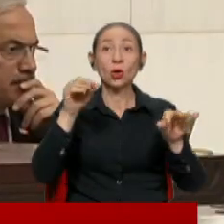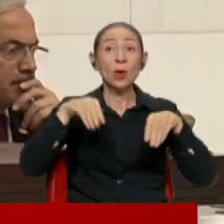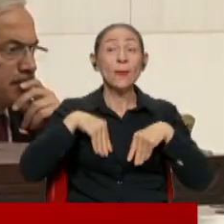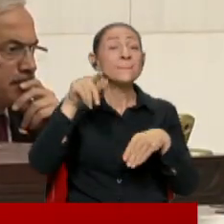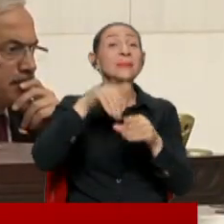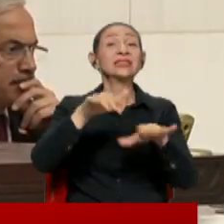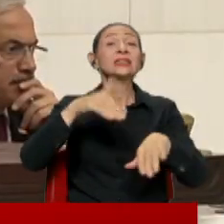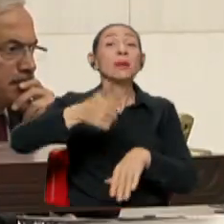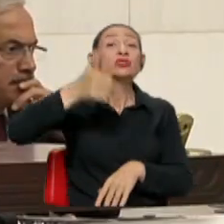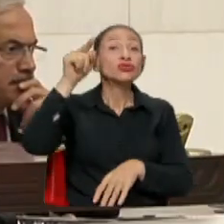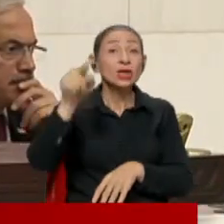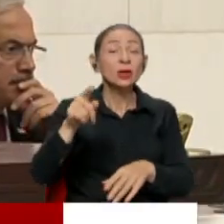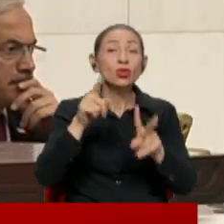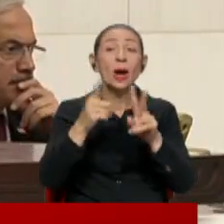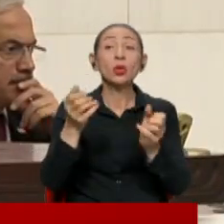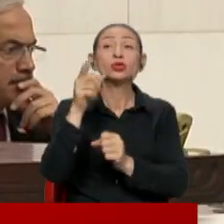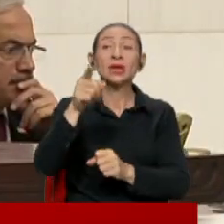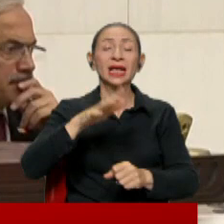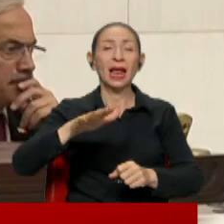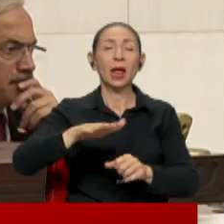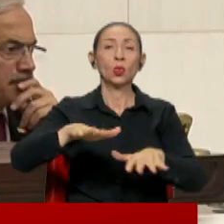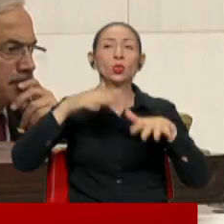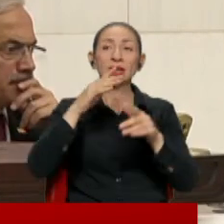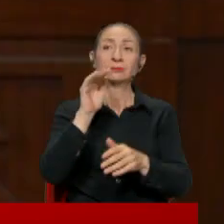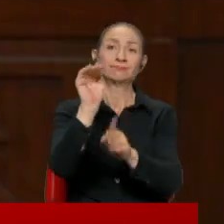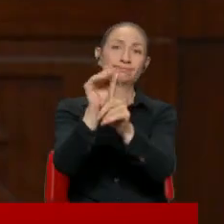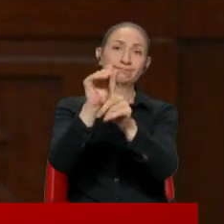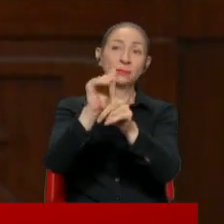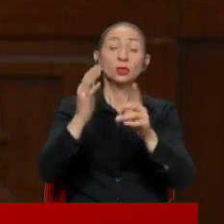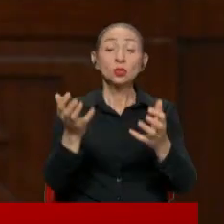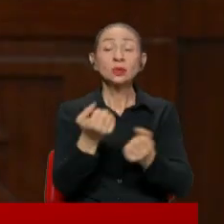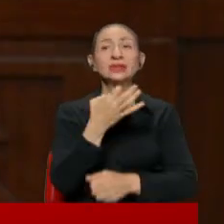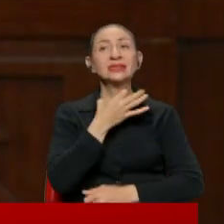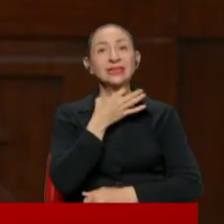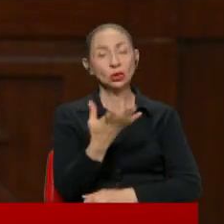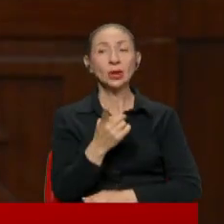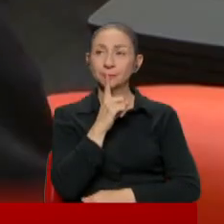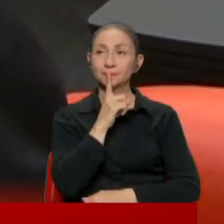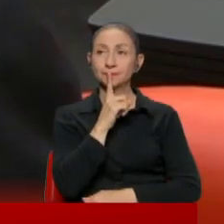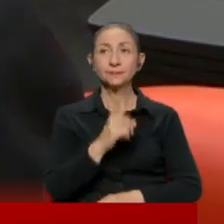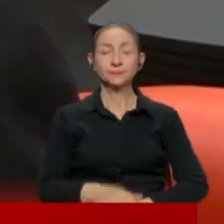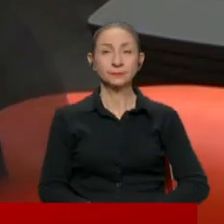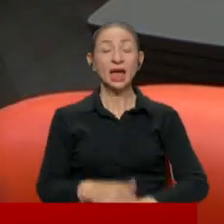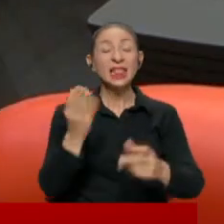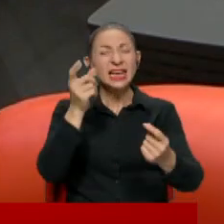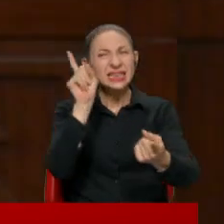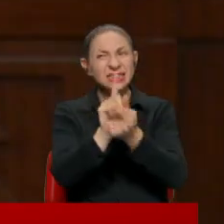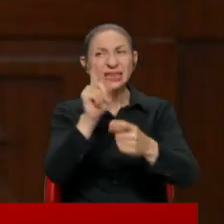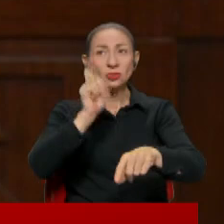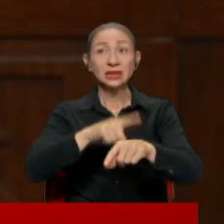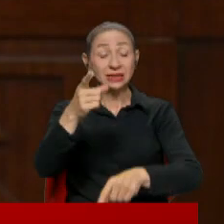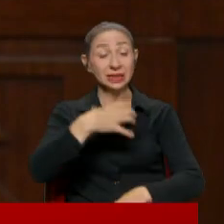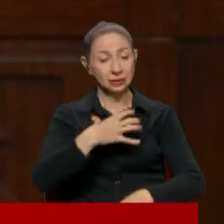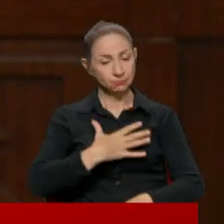Meclis Başkanı Numan Kurtulmuş'a genel kurulda seslendi. Kurtulmuş teşekkür etmekle yetindi. En kısa sürede burada